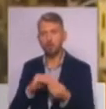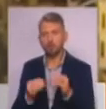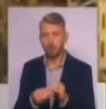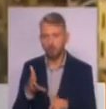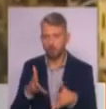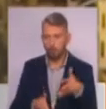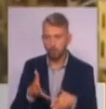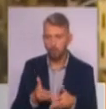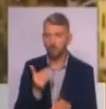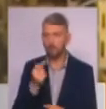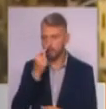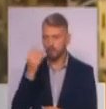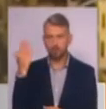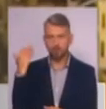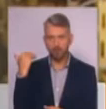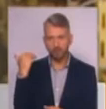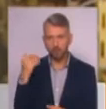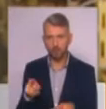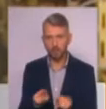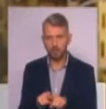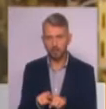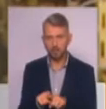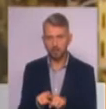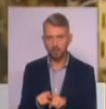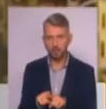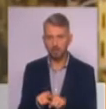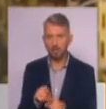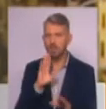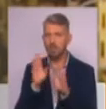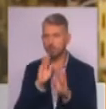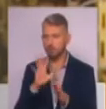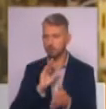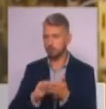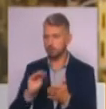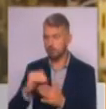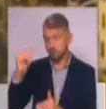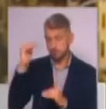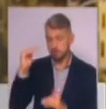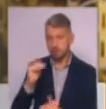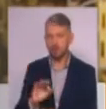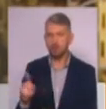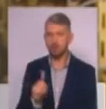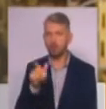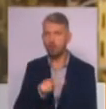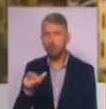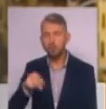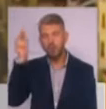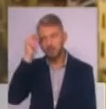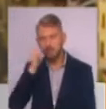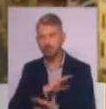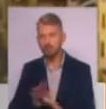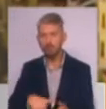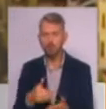Оболоні. От ви нещодавно такий пост відчаю зробили на Фейсбуці з приводу того, що люди не навчили